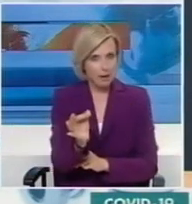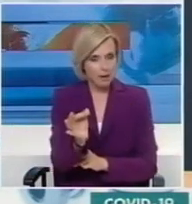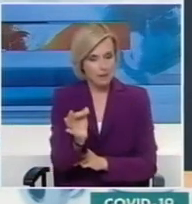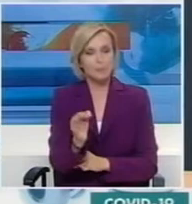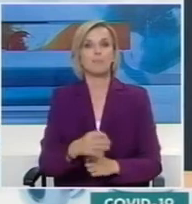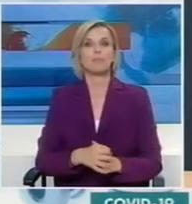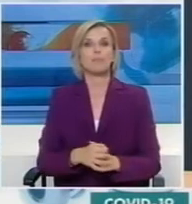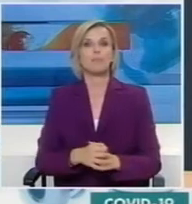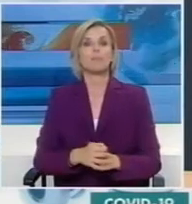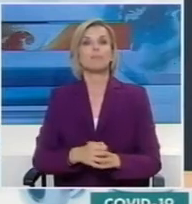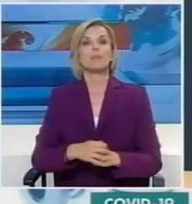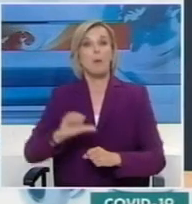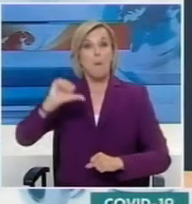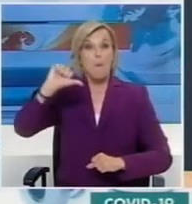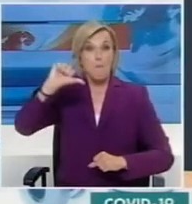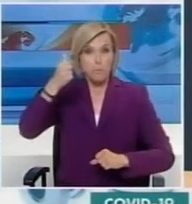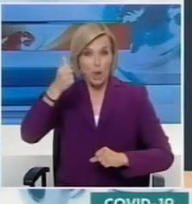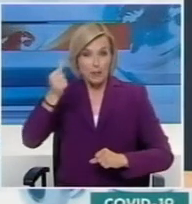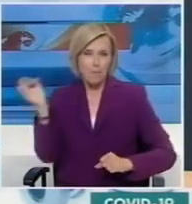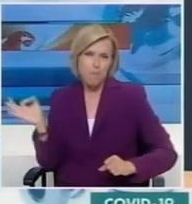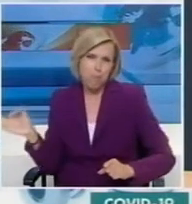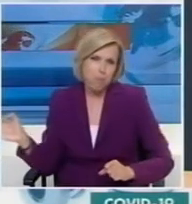νόσου έχει περάσει την κορύφωσή του στην Ευρώπη.